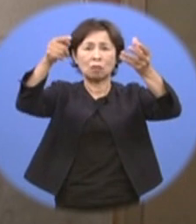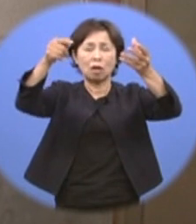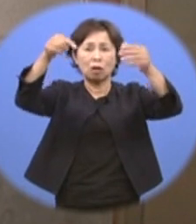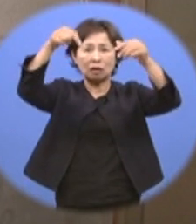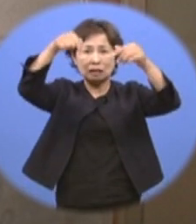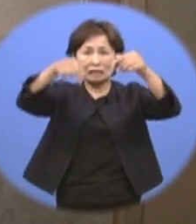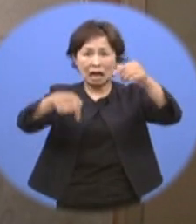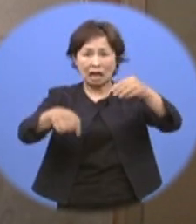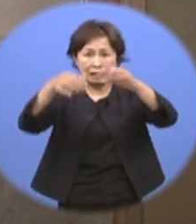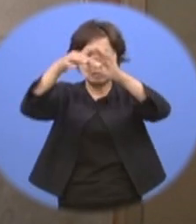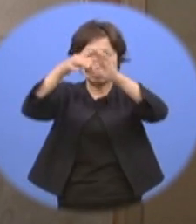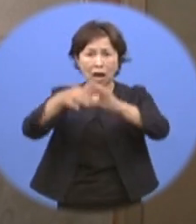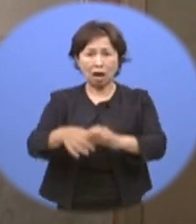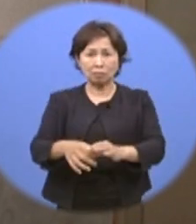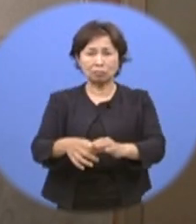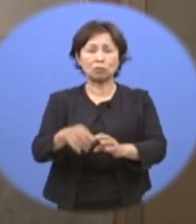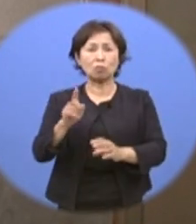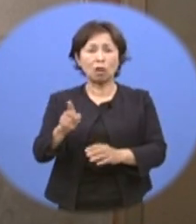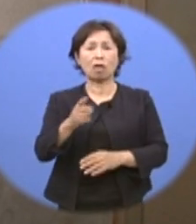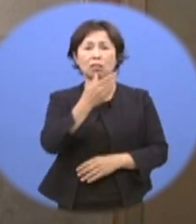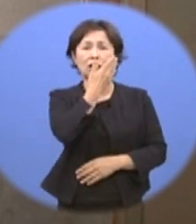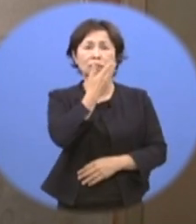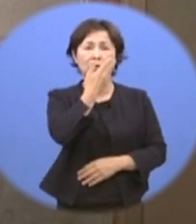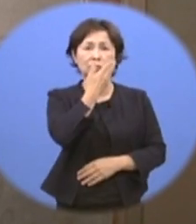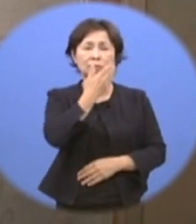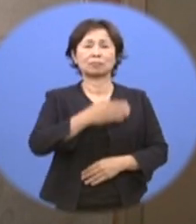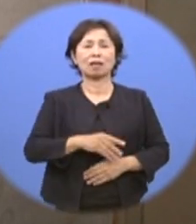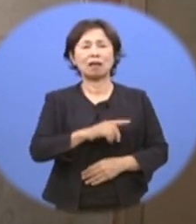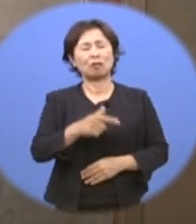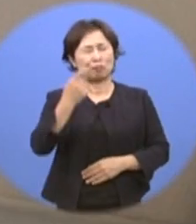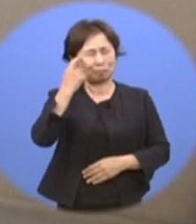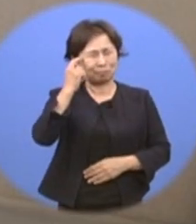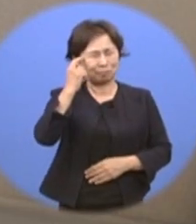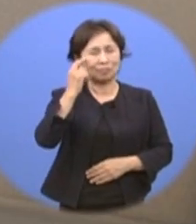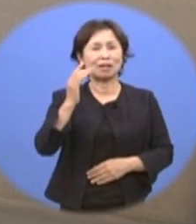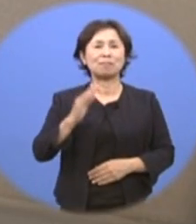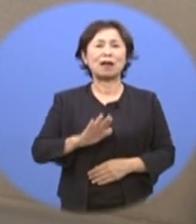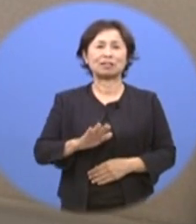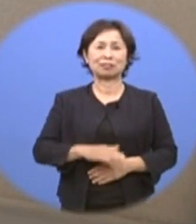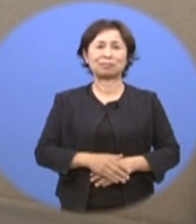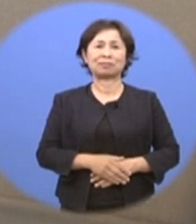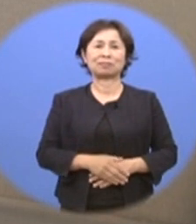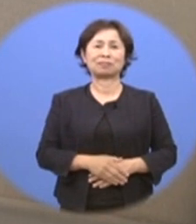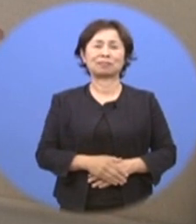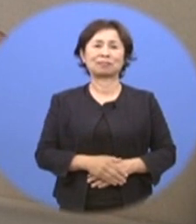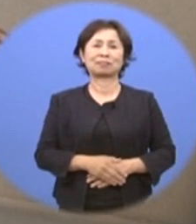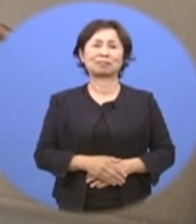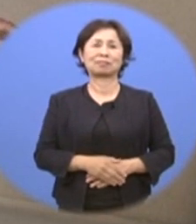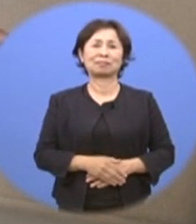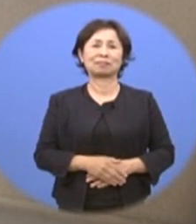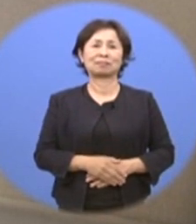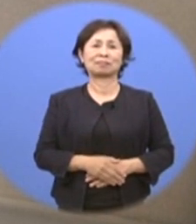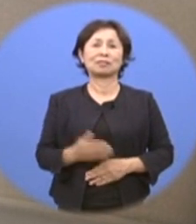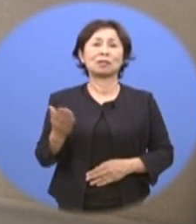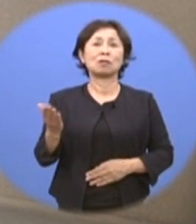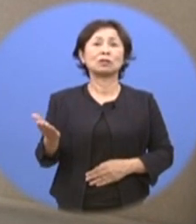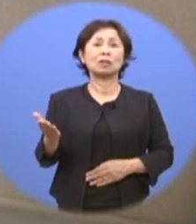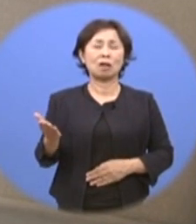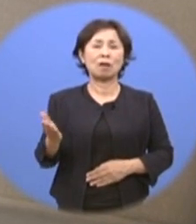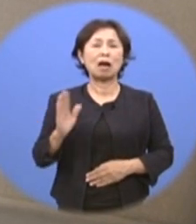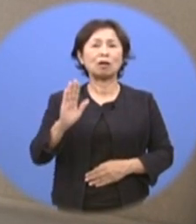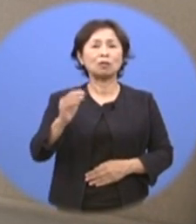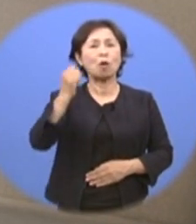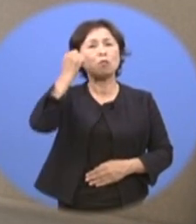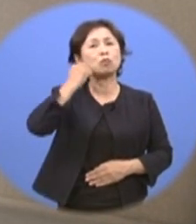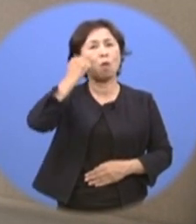地面まで伝えてやるかということで、いろいろと考えております。この場所はですね、後にお風呂にな